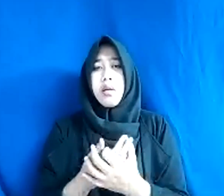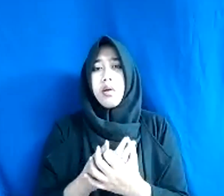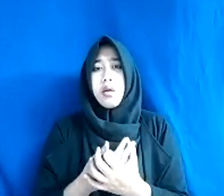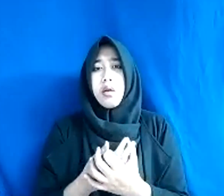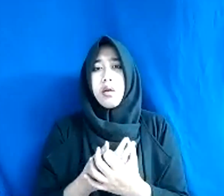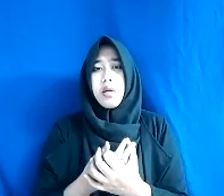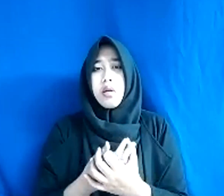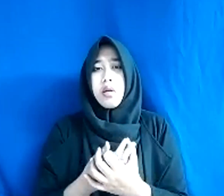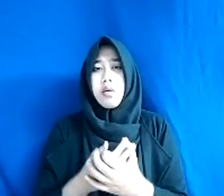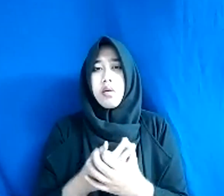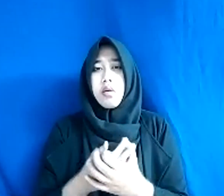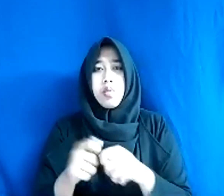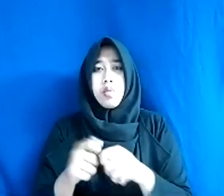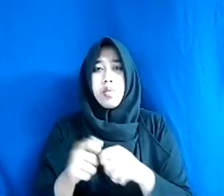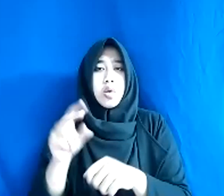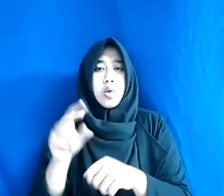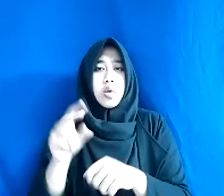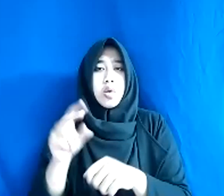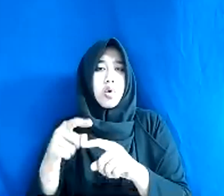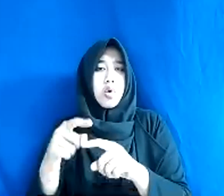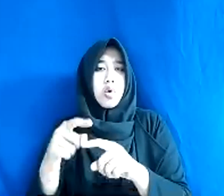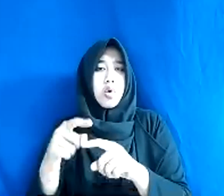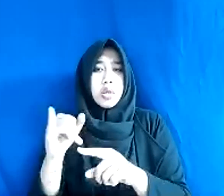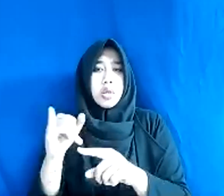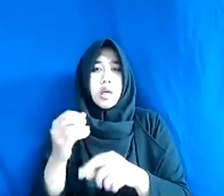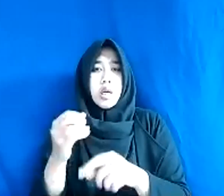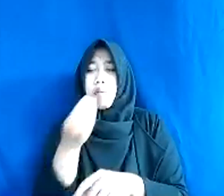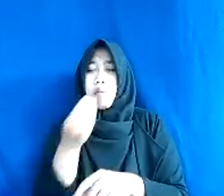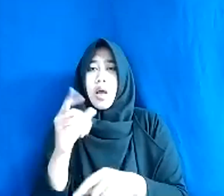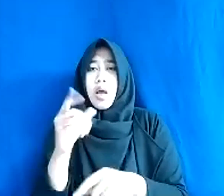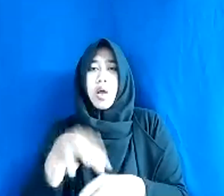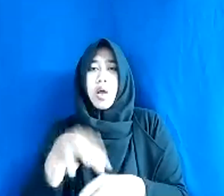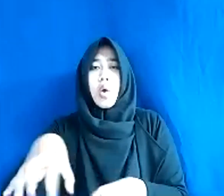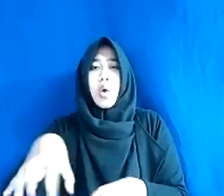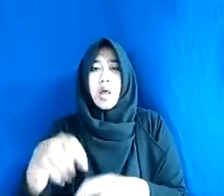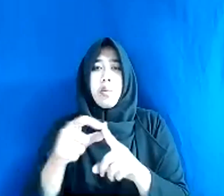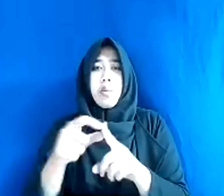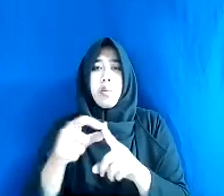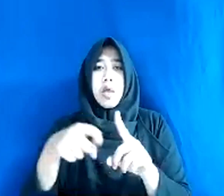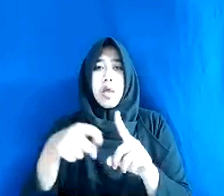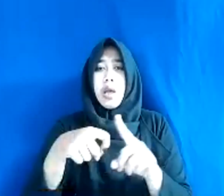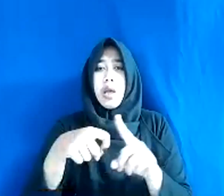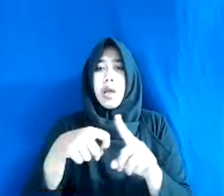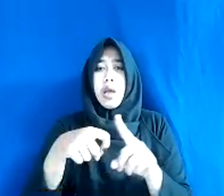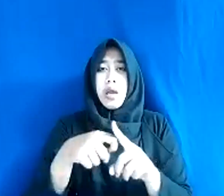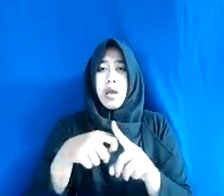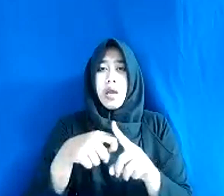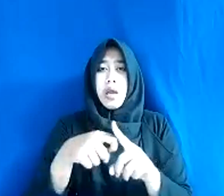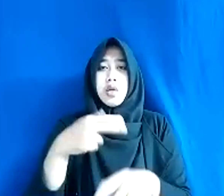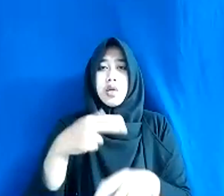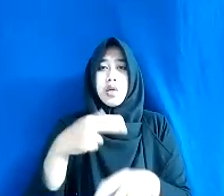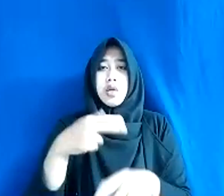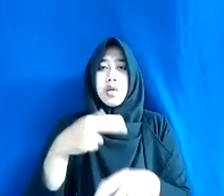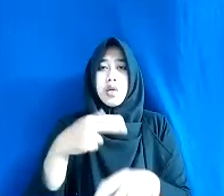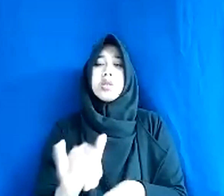itu sekian ribu PKK di Indonesia itu sama sedang membuat program pembuatan pangan lokal gitu,